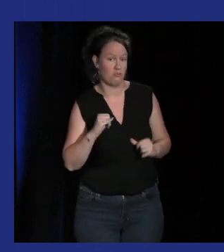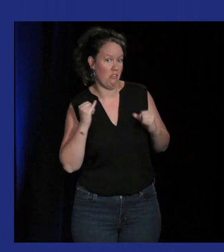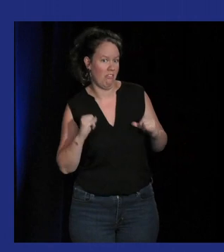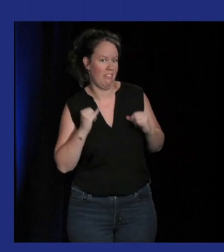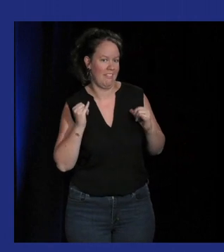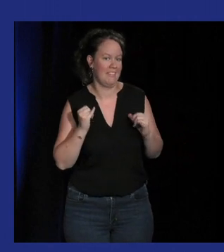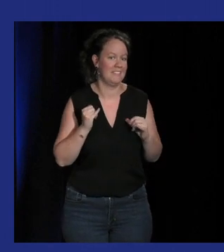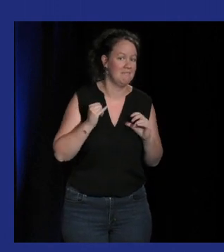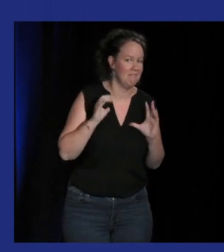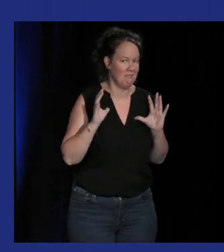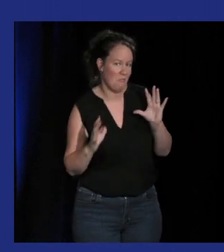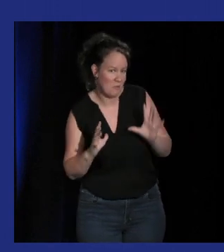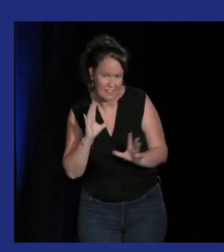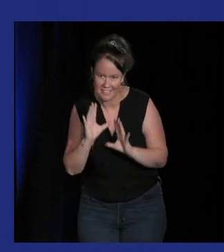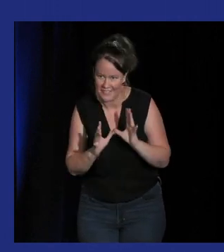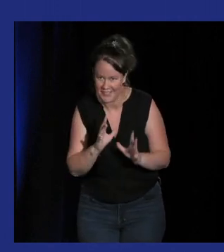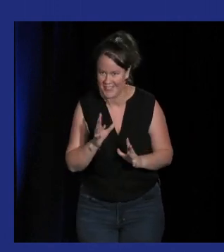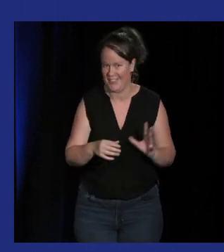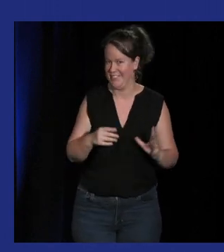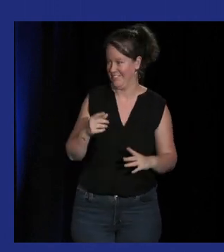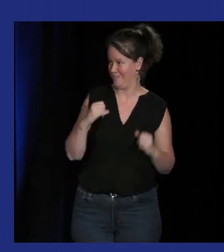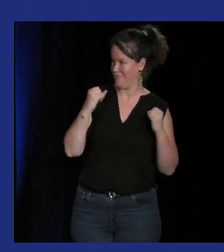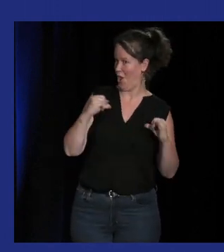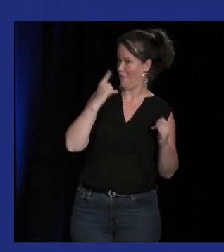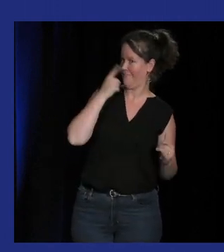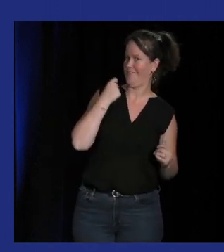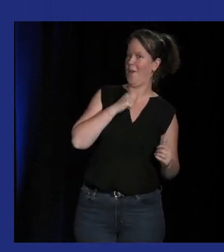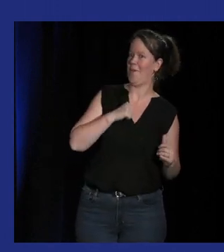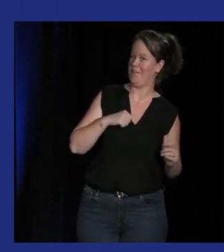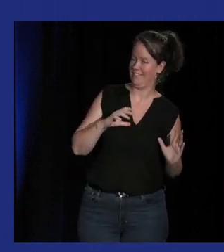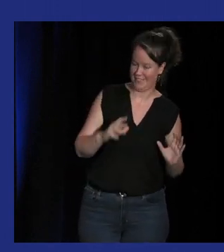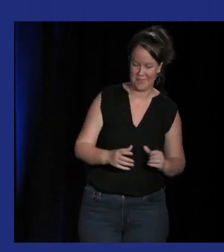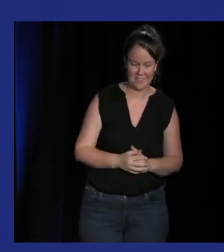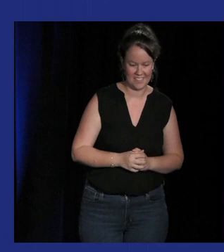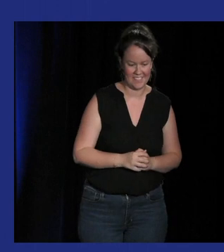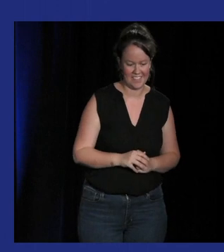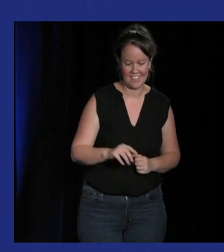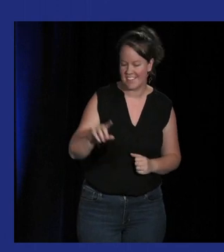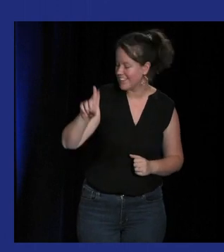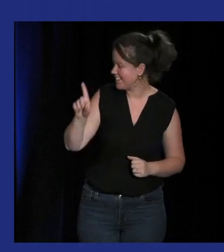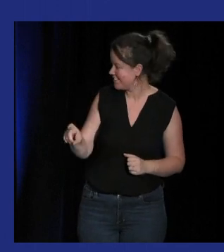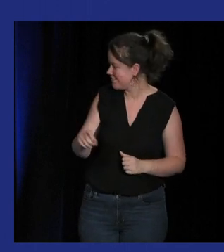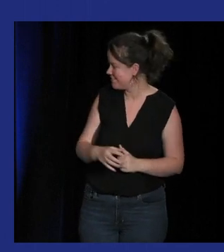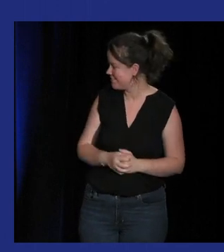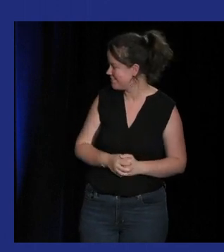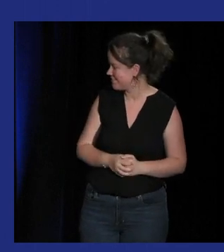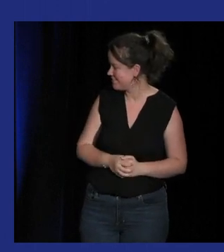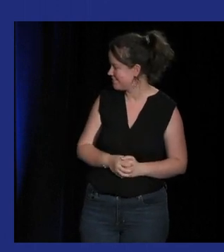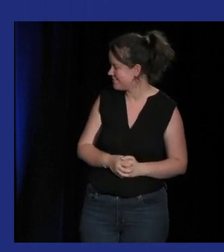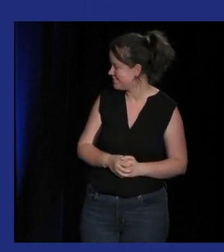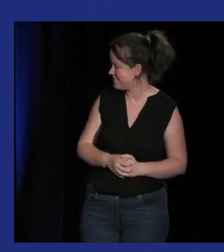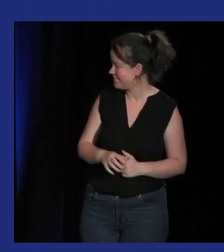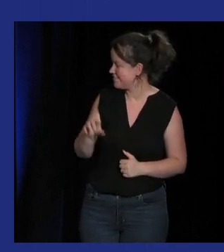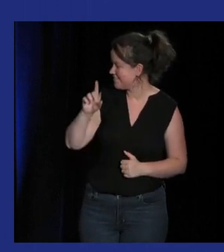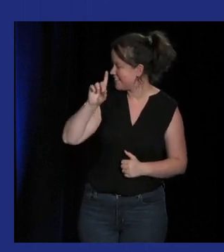voilà je voudrais vous quand même vous pas je voudrais quand même vous poser vous poser la question de le futur de l'audio